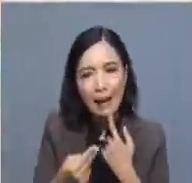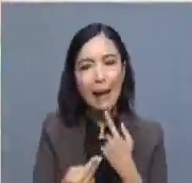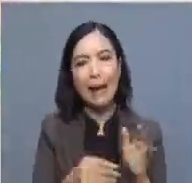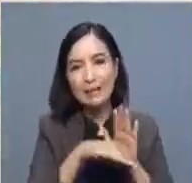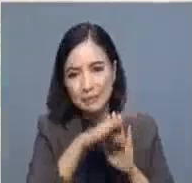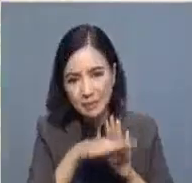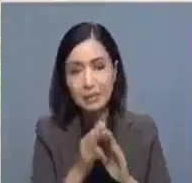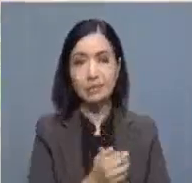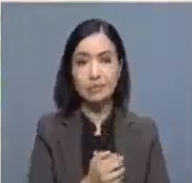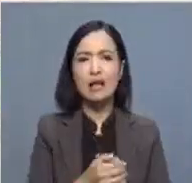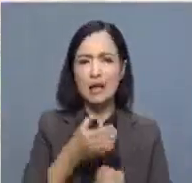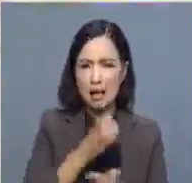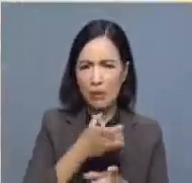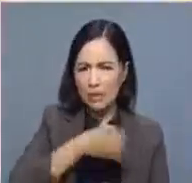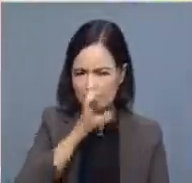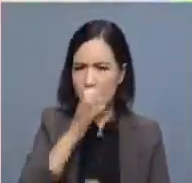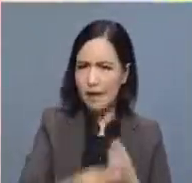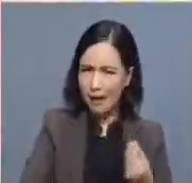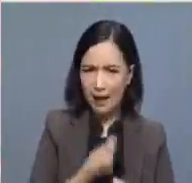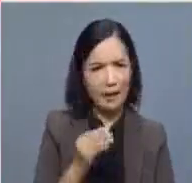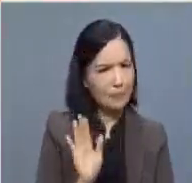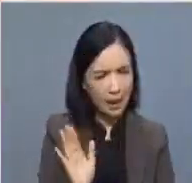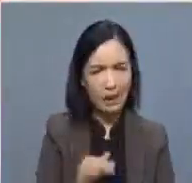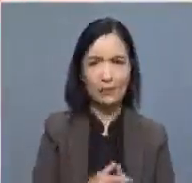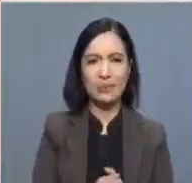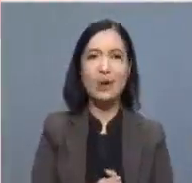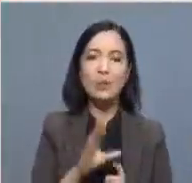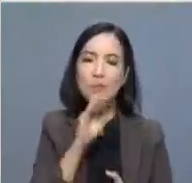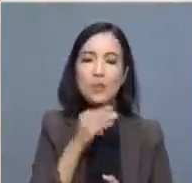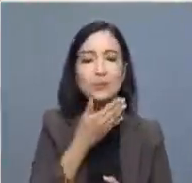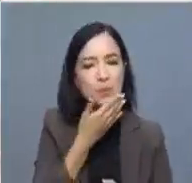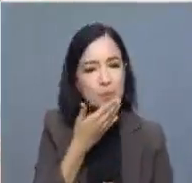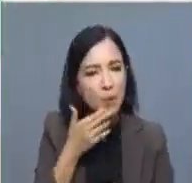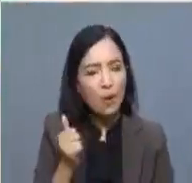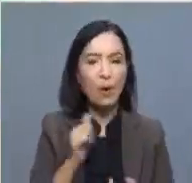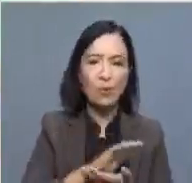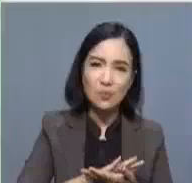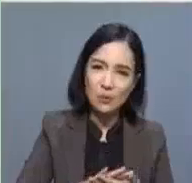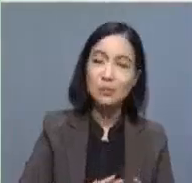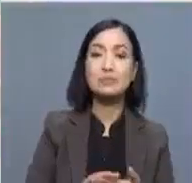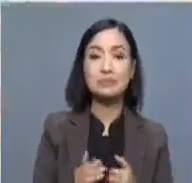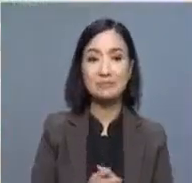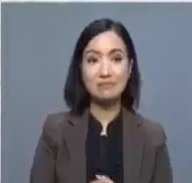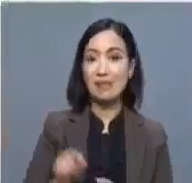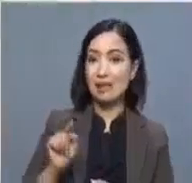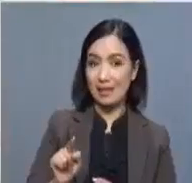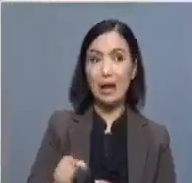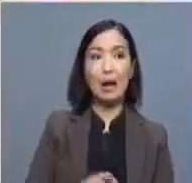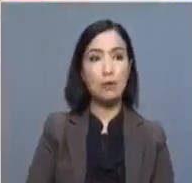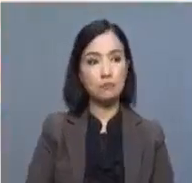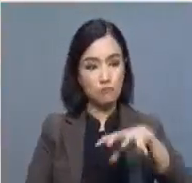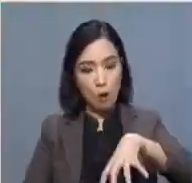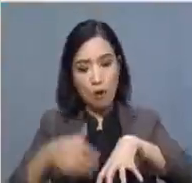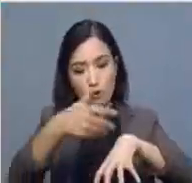สาดน้ำรุนแรงไม่ดื่มและจำหน่ายเครื่องดื่มแอลกอฮอล์ค่ะซึ่งตลอดเทศกาลสงกรานต์นะคะพื้นที่สวนสาธารณะและบริเวณรอบคูเมือง